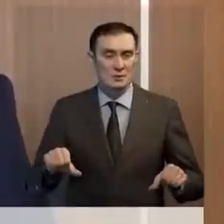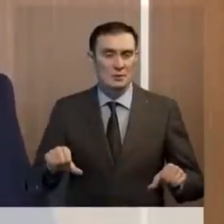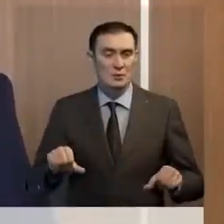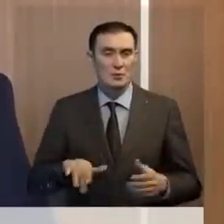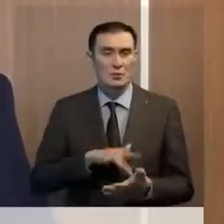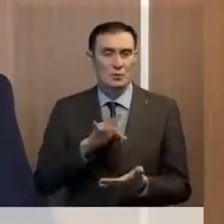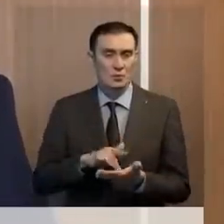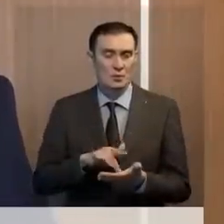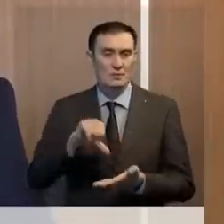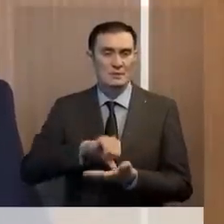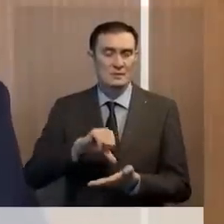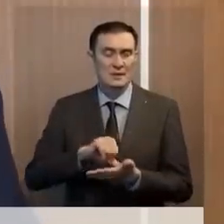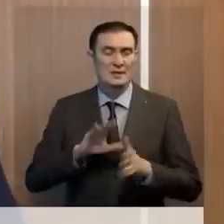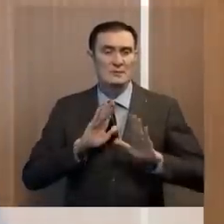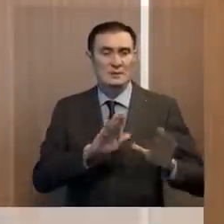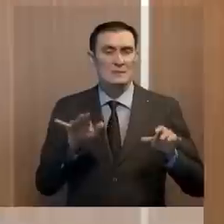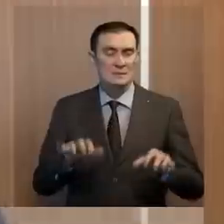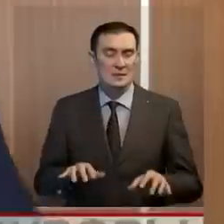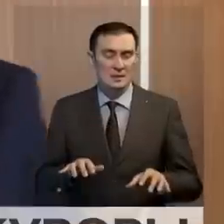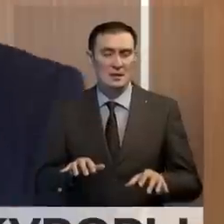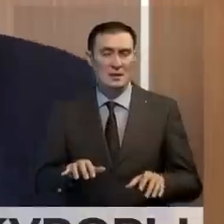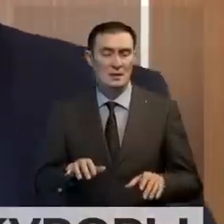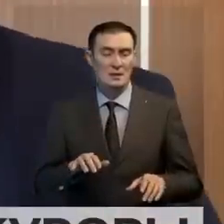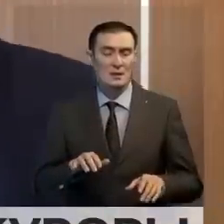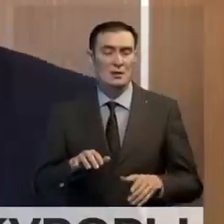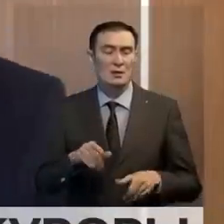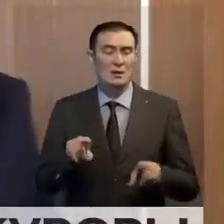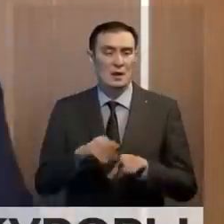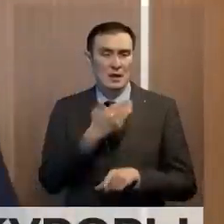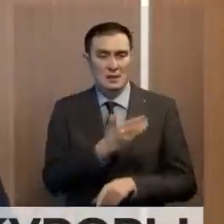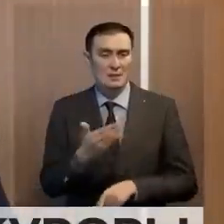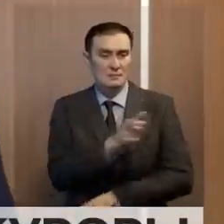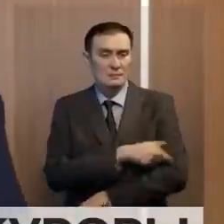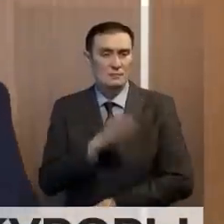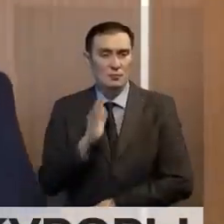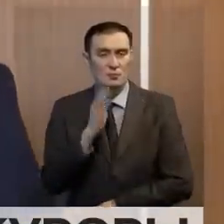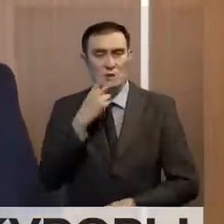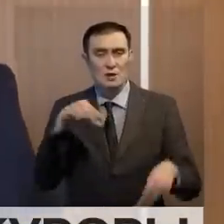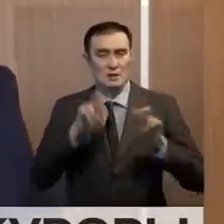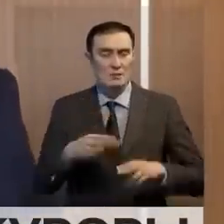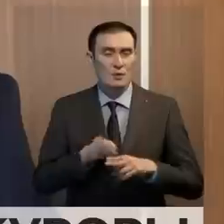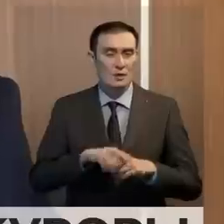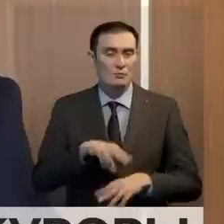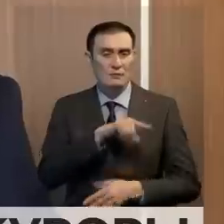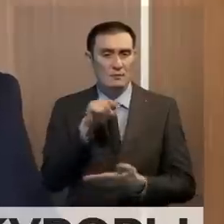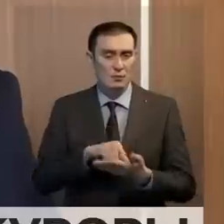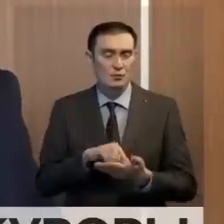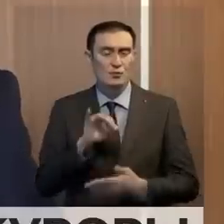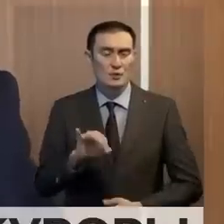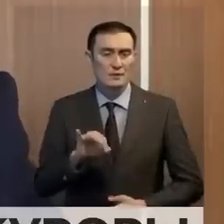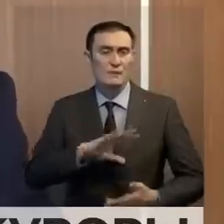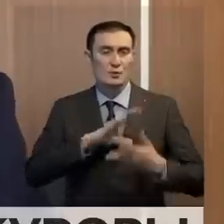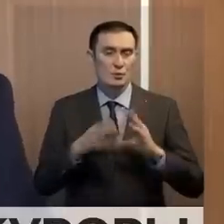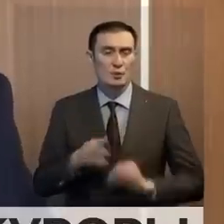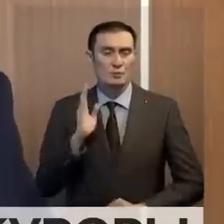там находится представитель зампредседателя комитета. То есть они будут проводить свое расследование по этому поводу, и уже по результатам